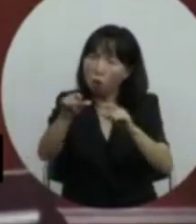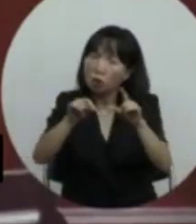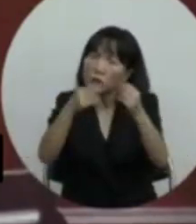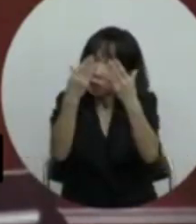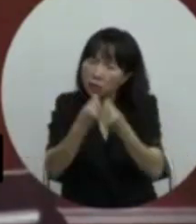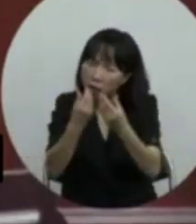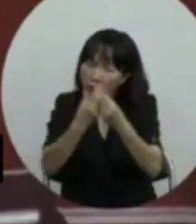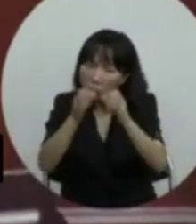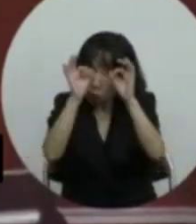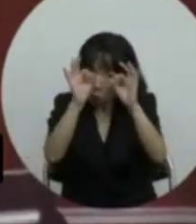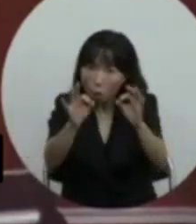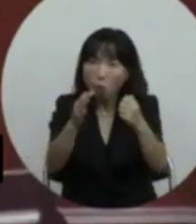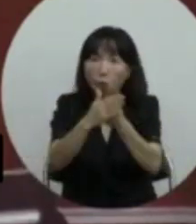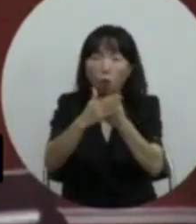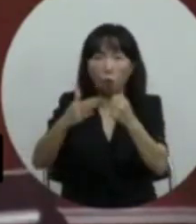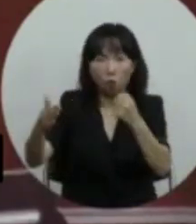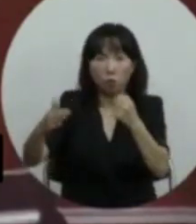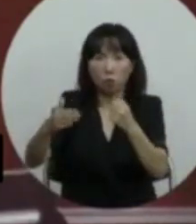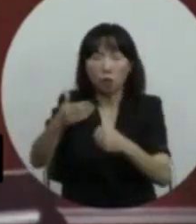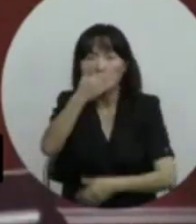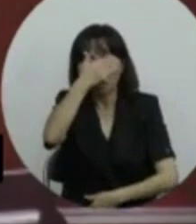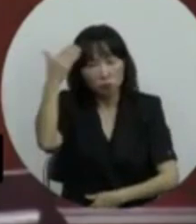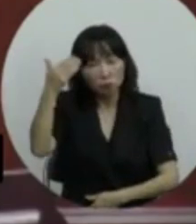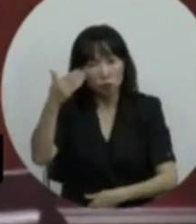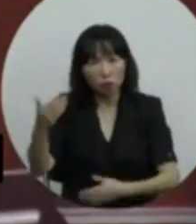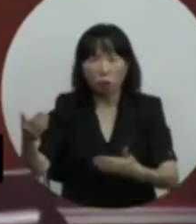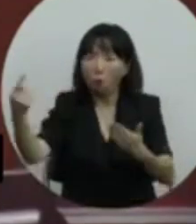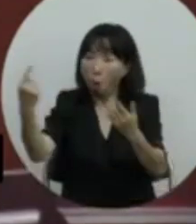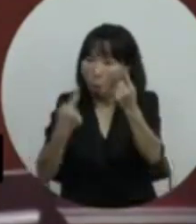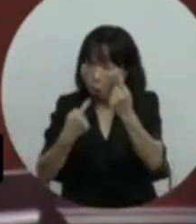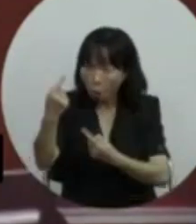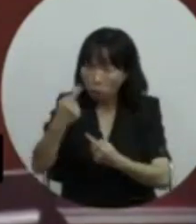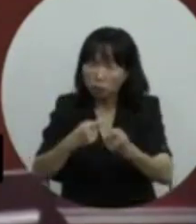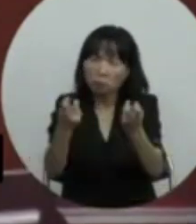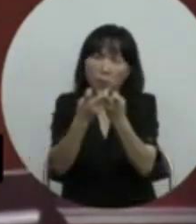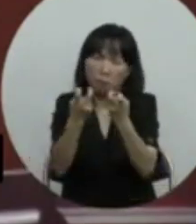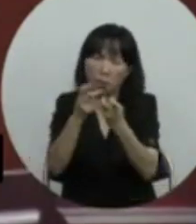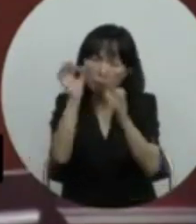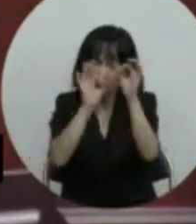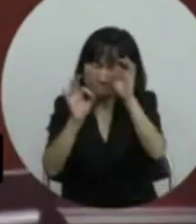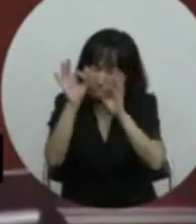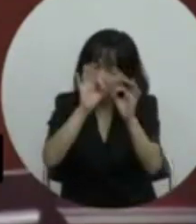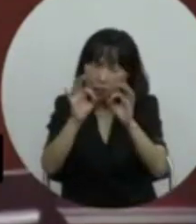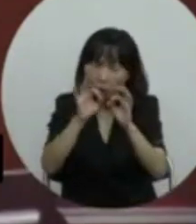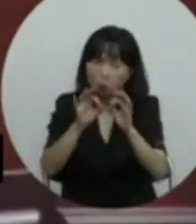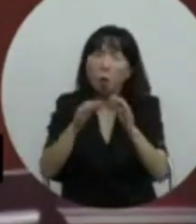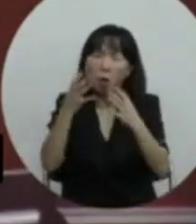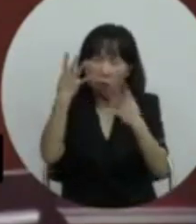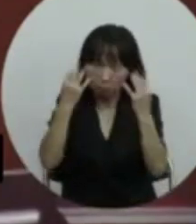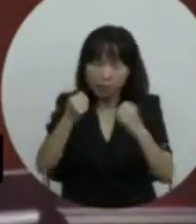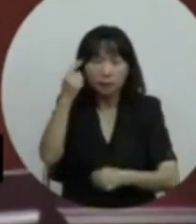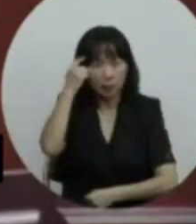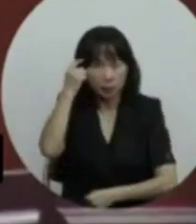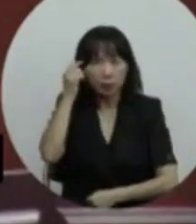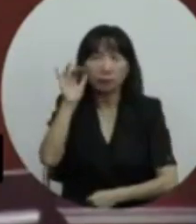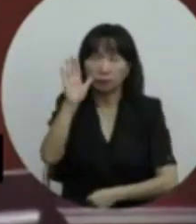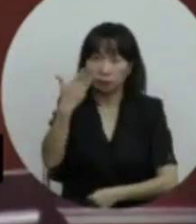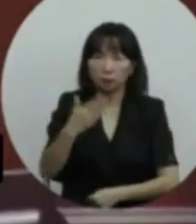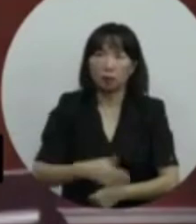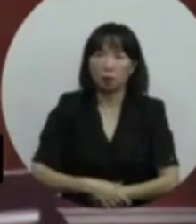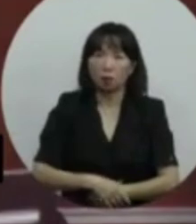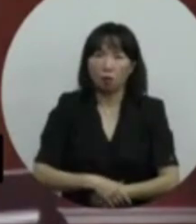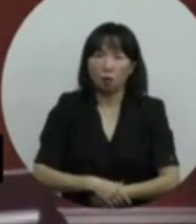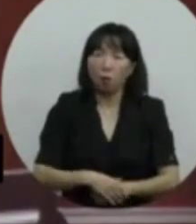지자체들이 청년 유출 방지와 청년 유입을 위해 정말 많이 노력하고 있구나라는 생각을 하게 되었습니다. 몇